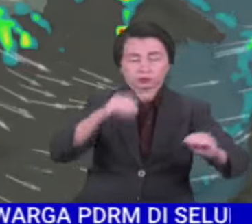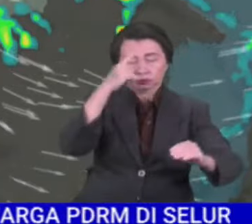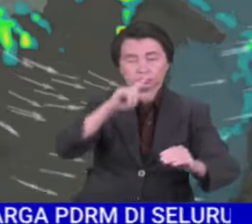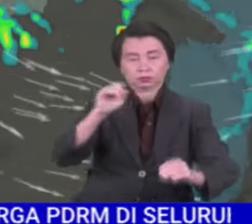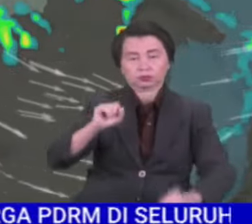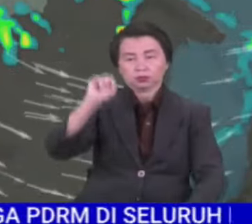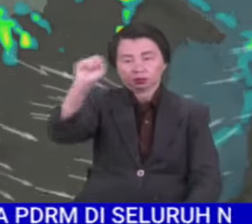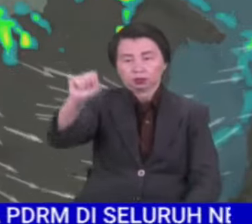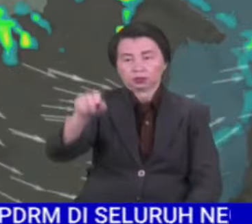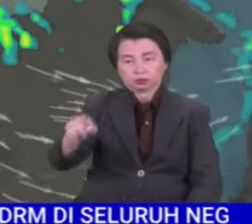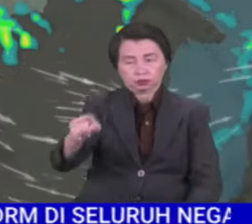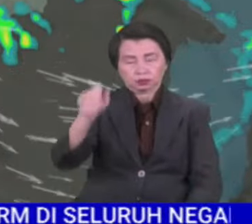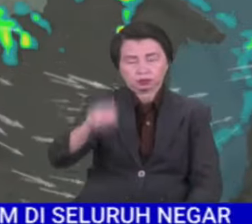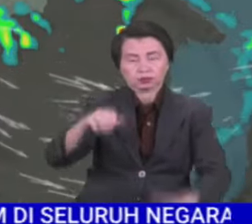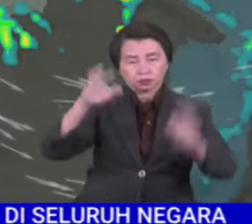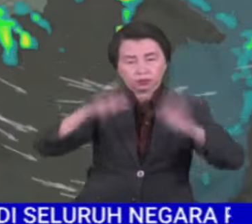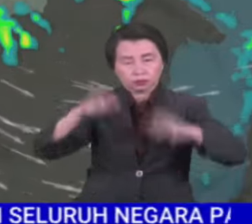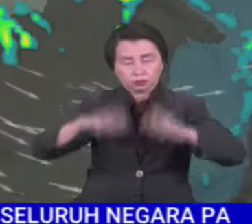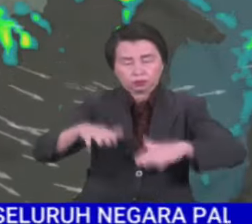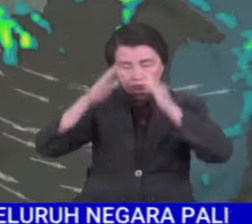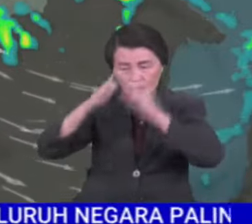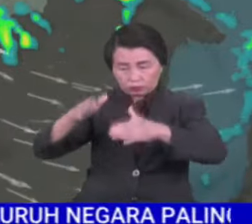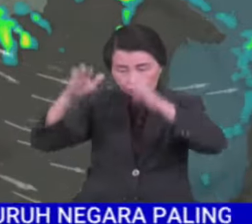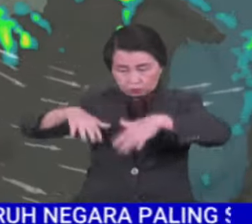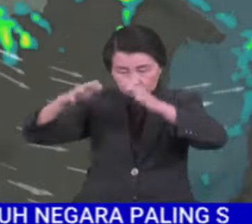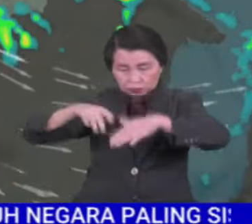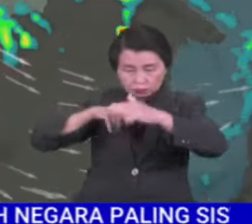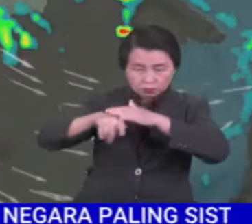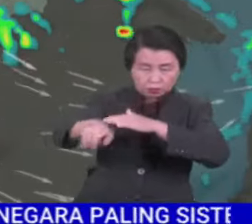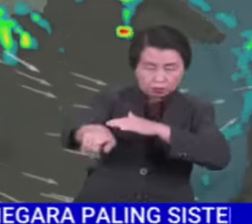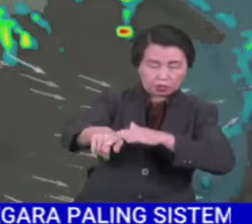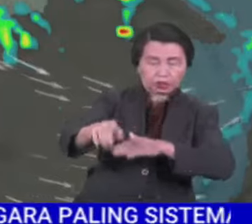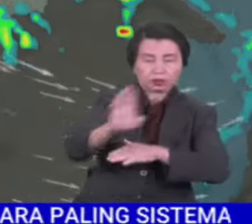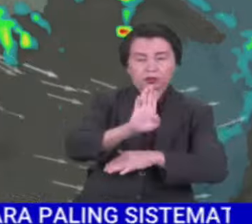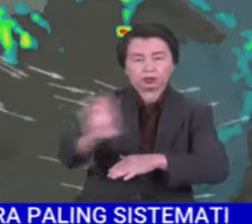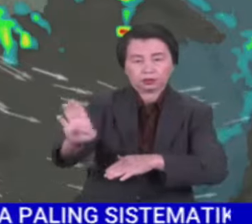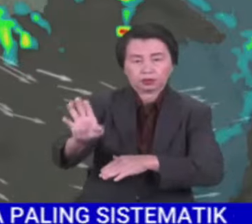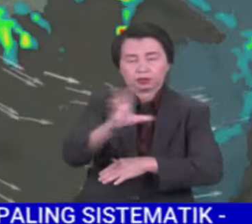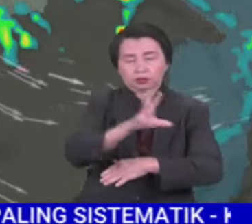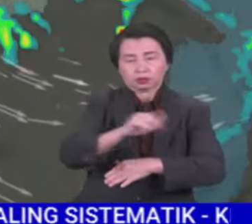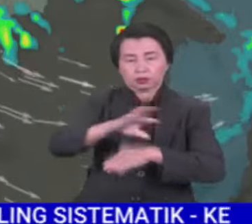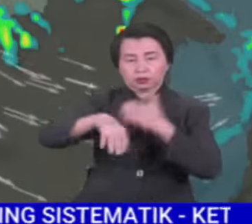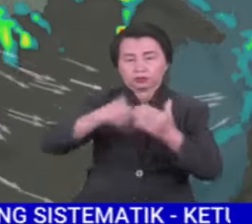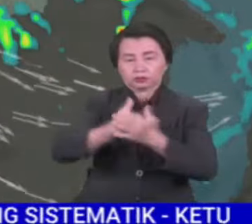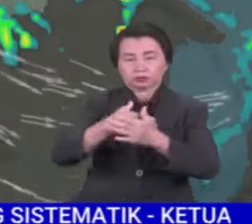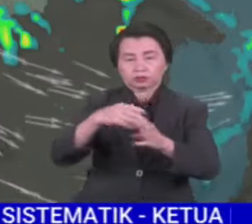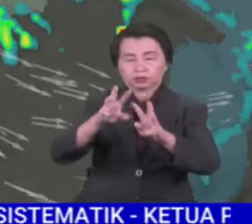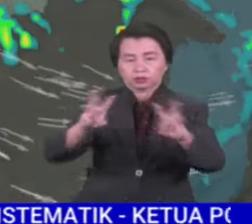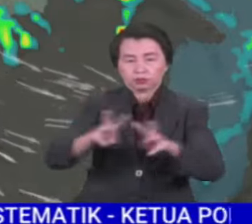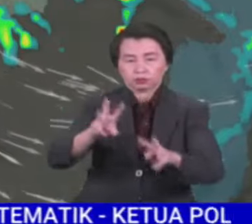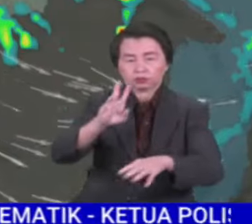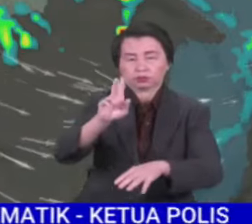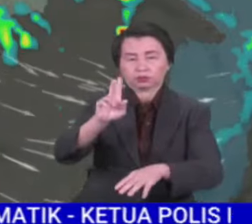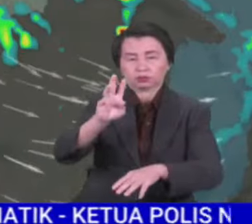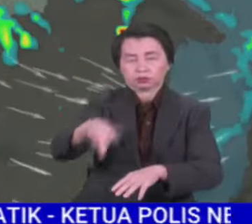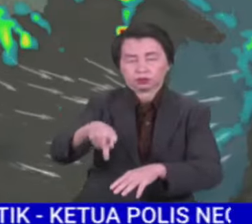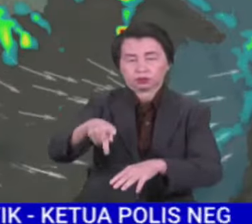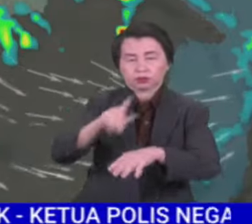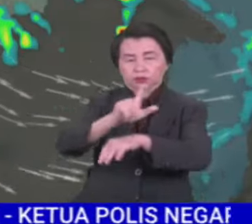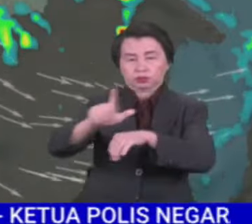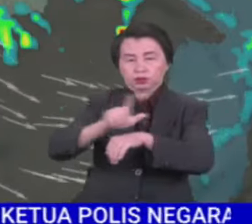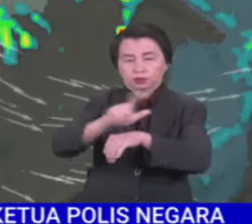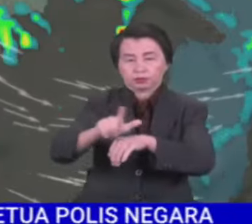negeri Sabah pula, kita jangkakan hujan lebih tertumpu di bahagian pedalaman, pantai barat dan di hampir keseluruhan wilayah Persekutuan Labuan.